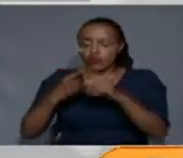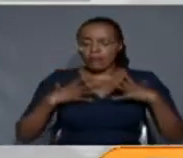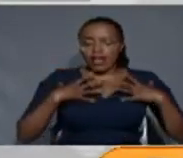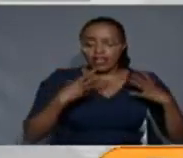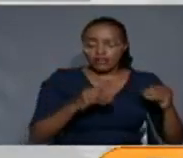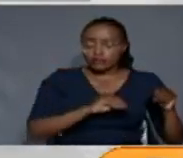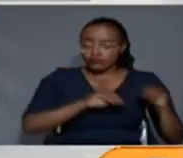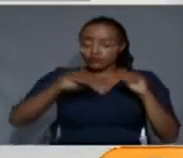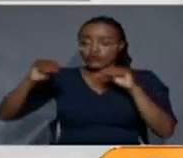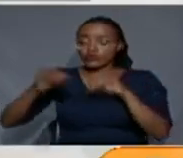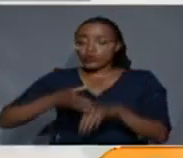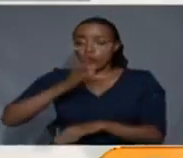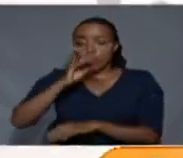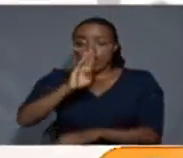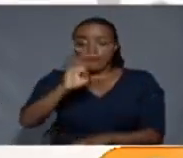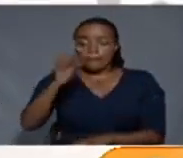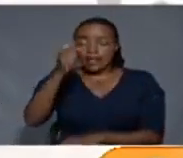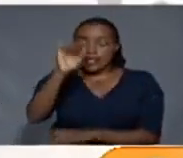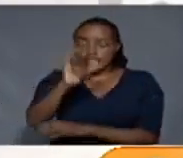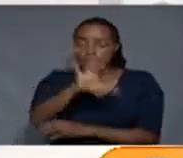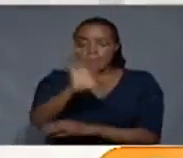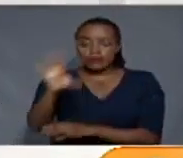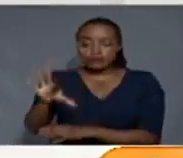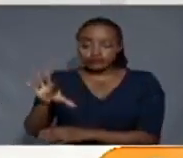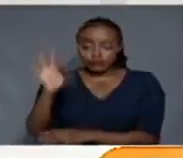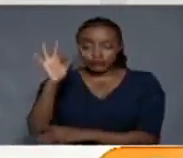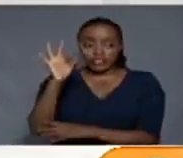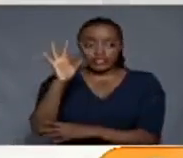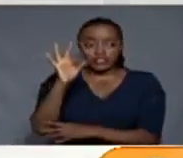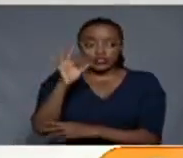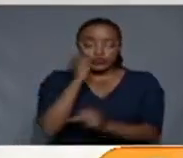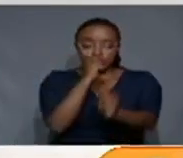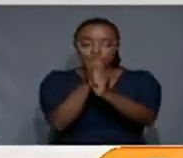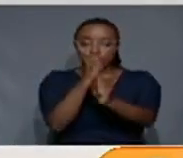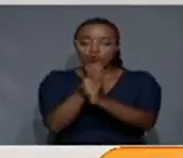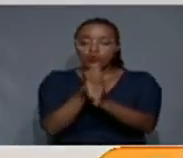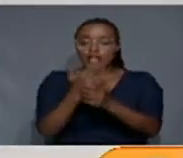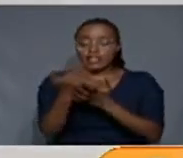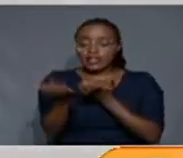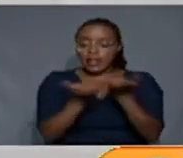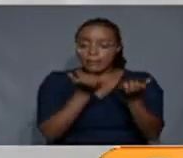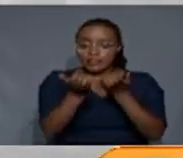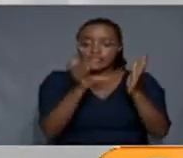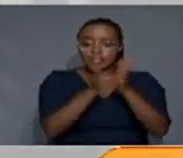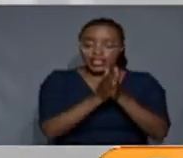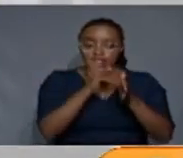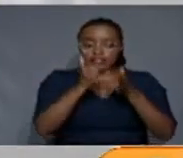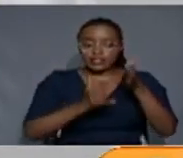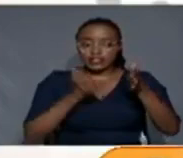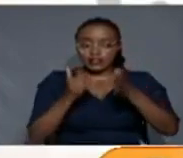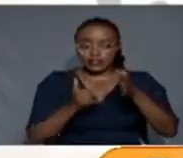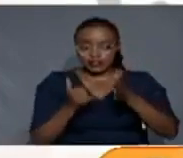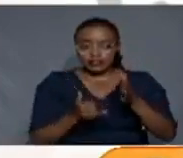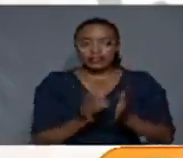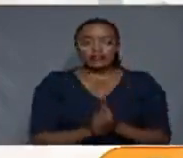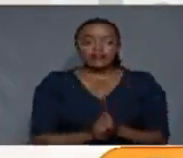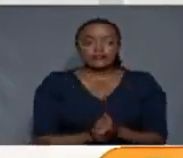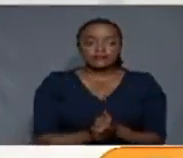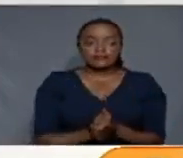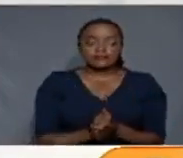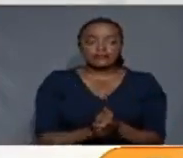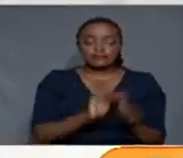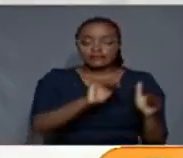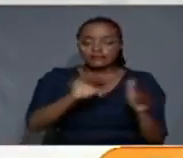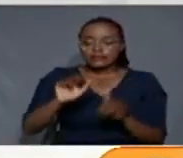afya. Betty Maina ameteuliwa kuhudumu katika wizara ya biashara na viwanda.